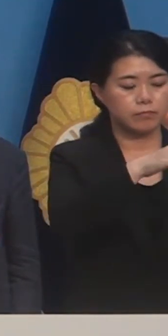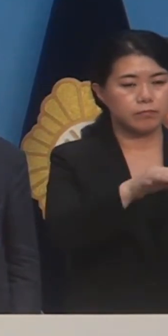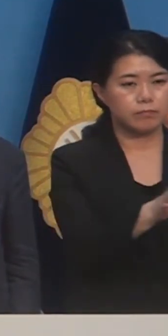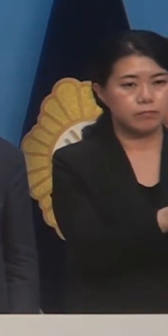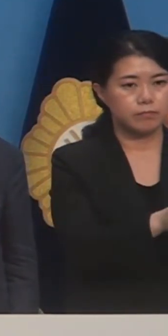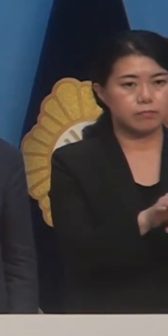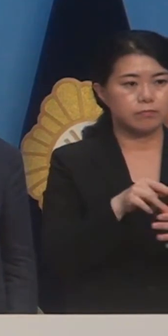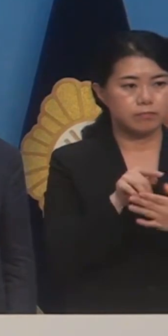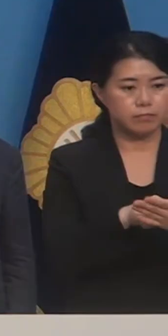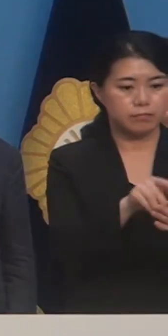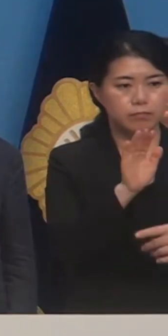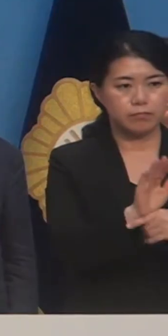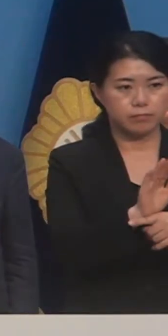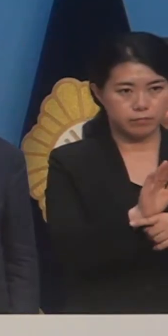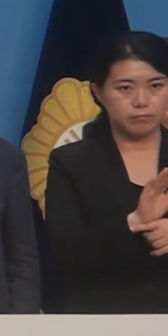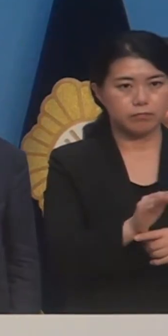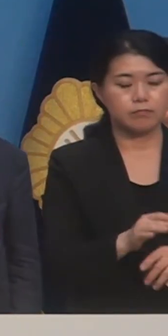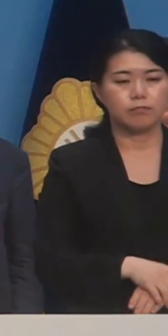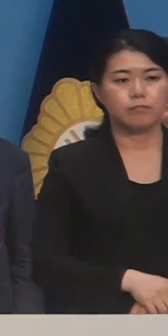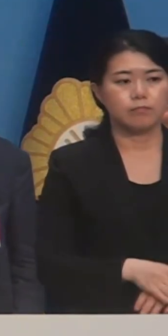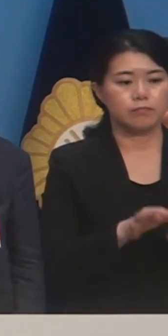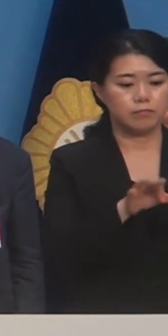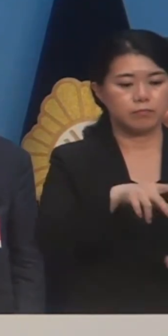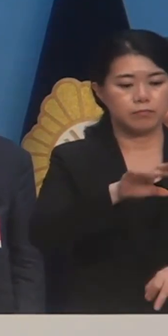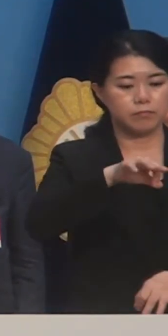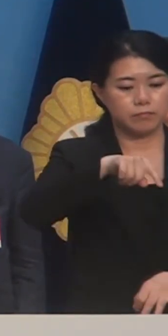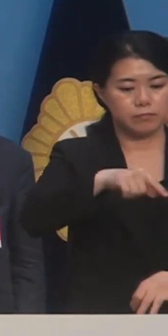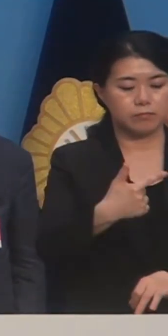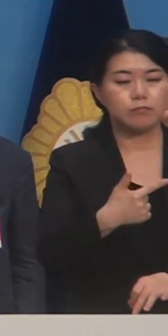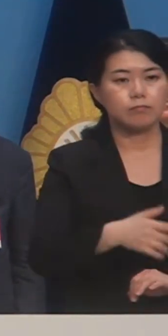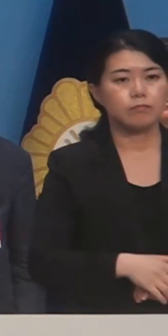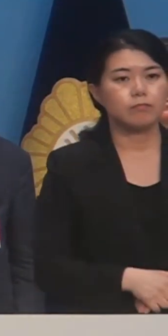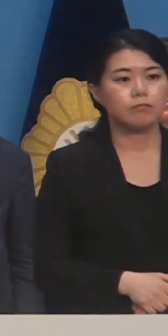국제멸공연맹 추진본부 공동의장 김상순